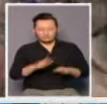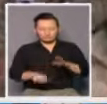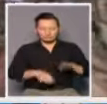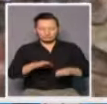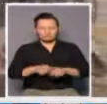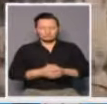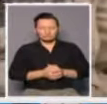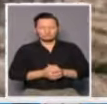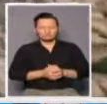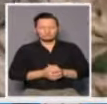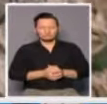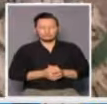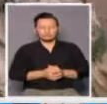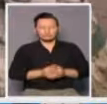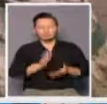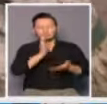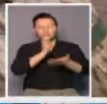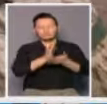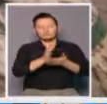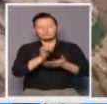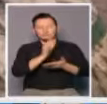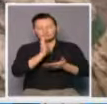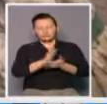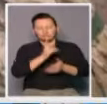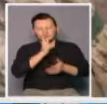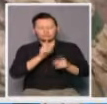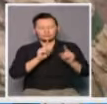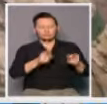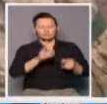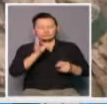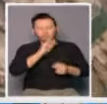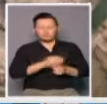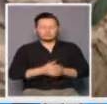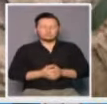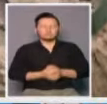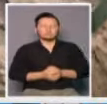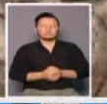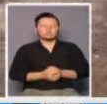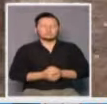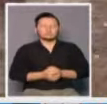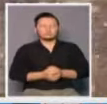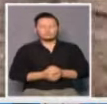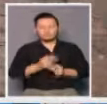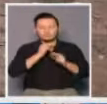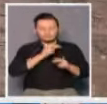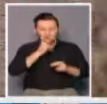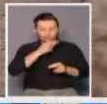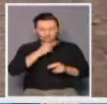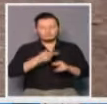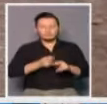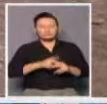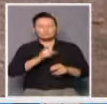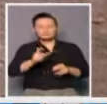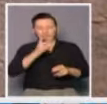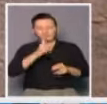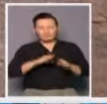тебя, видишь, следы ведут в сторону, смотри, в сторону государственной границы. На первый взгляд все следы человека